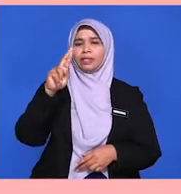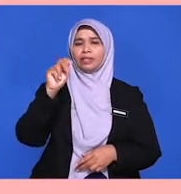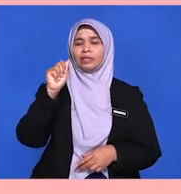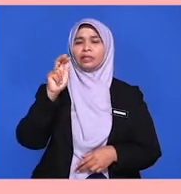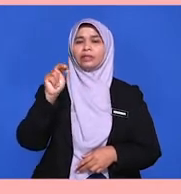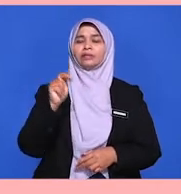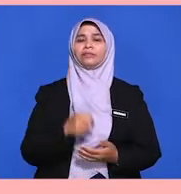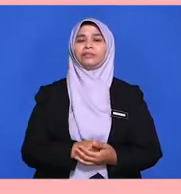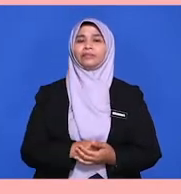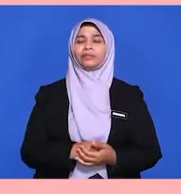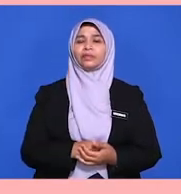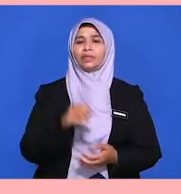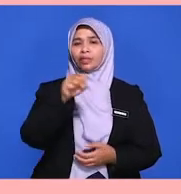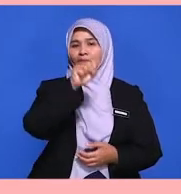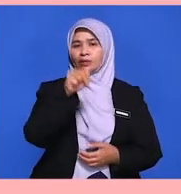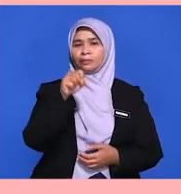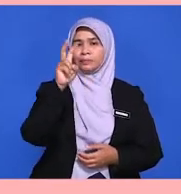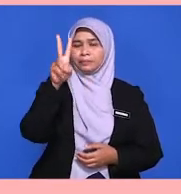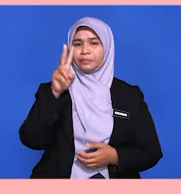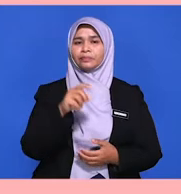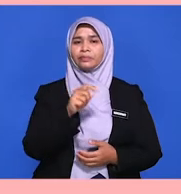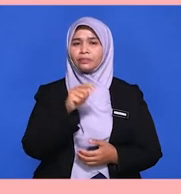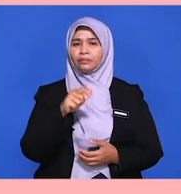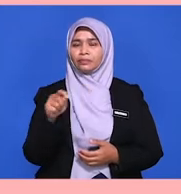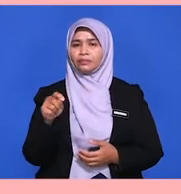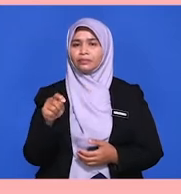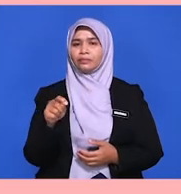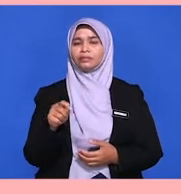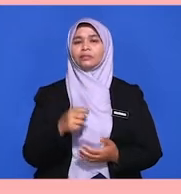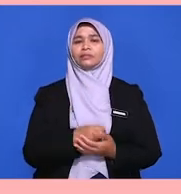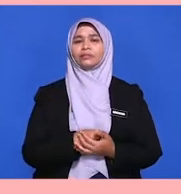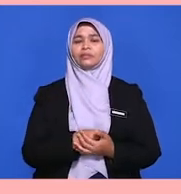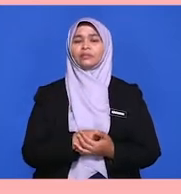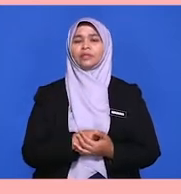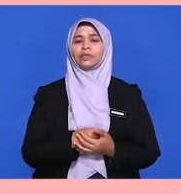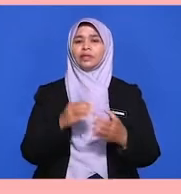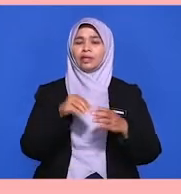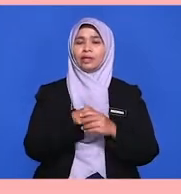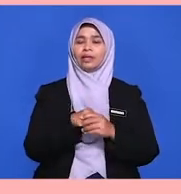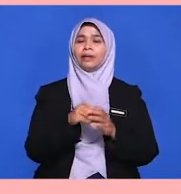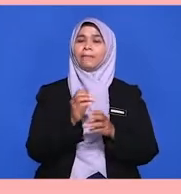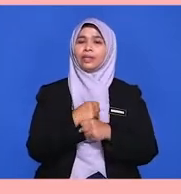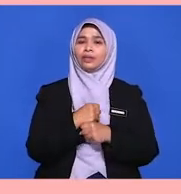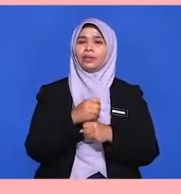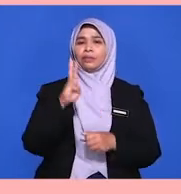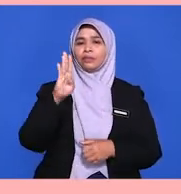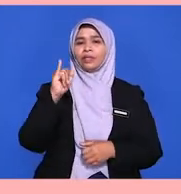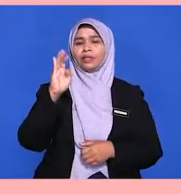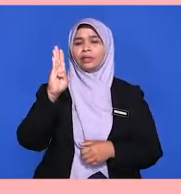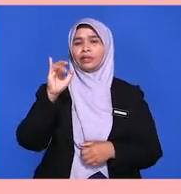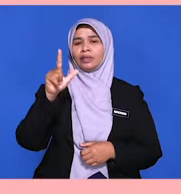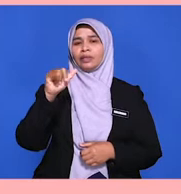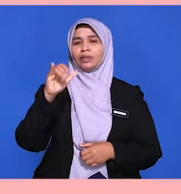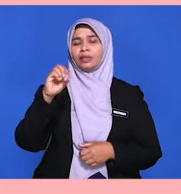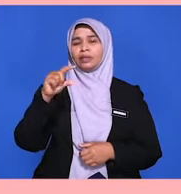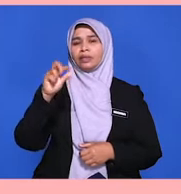Soalan yang kedua, tuliskan kembali maklumat berikut dalam bentuk bibliografi mengikut